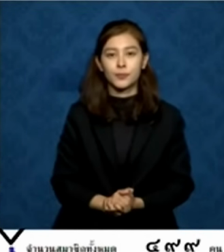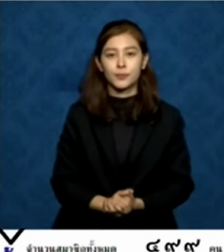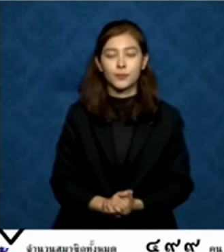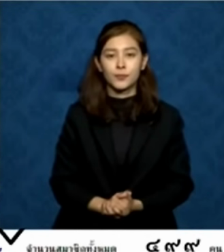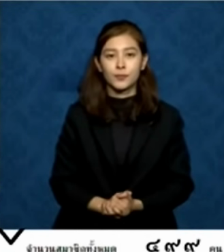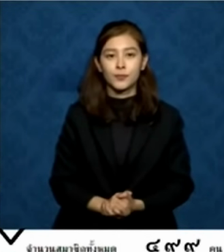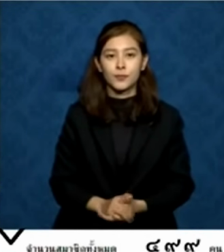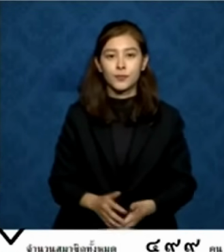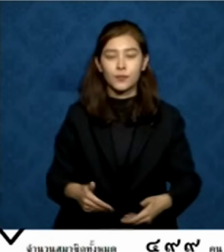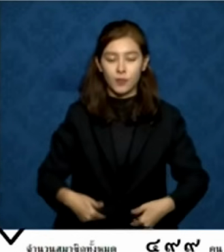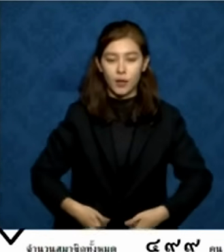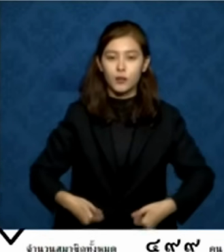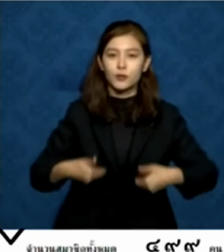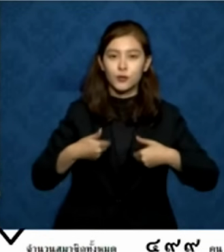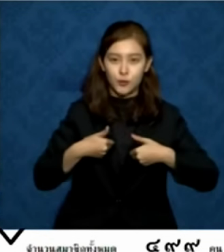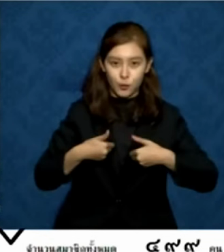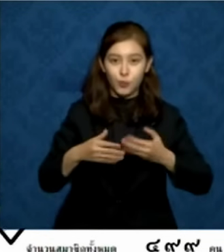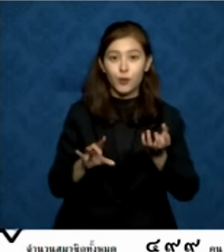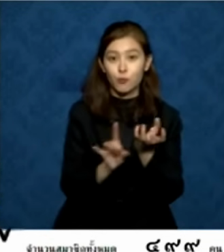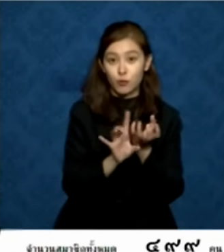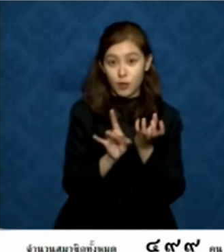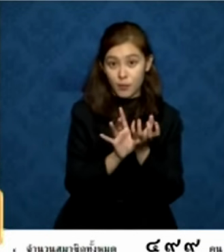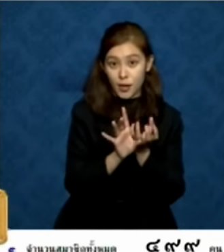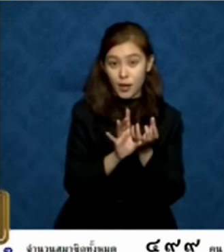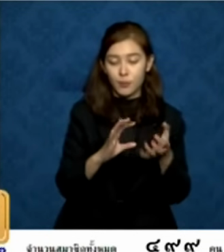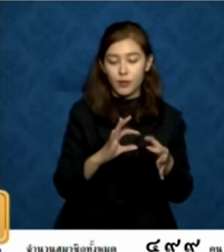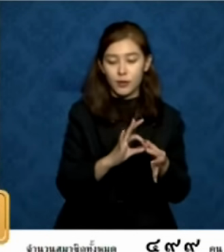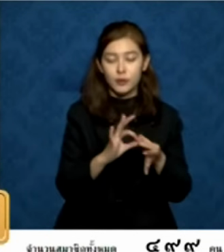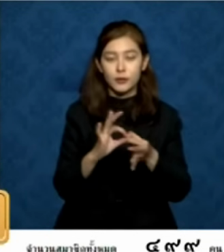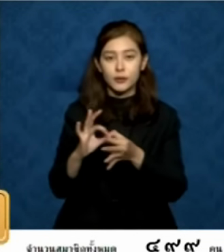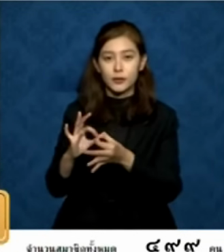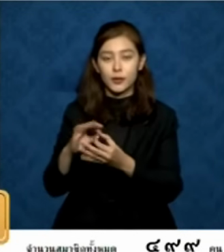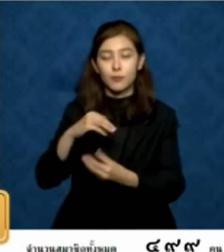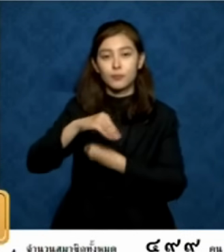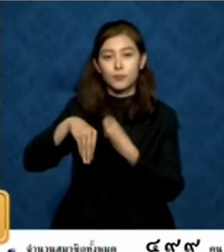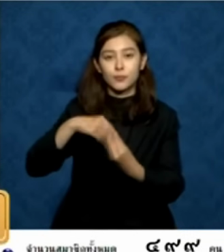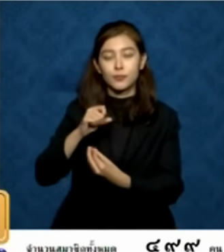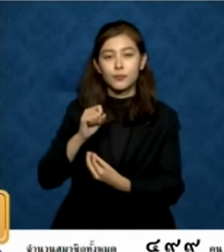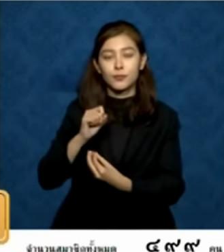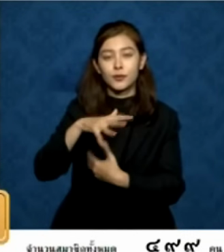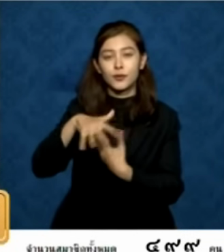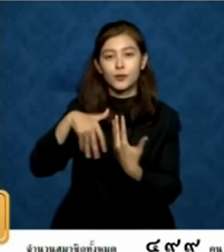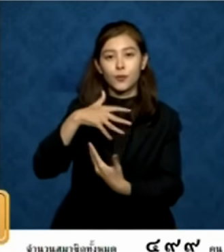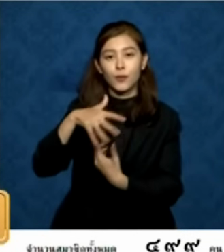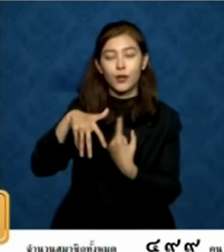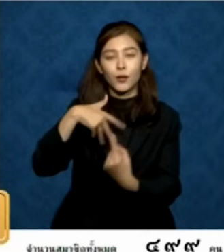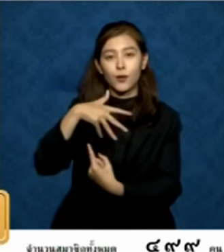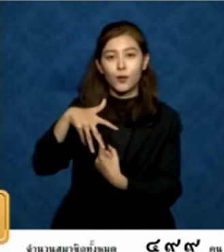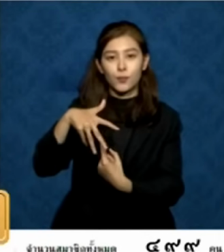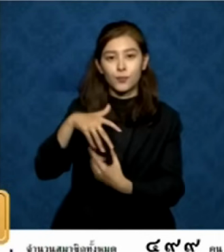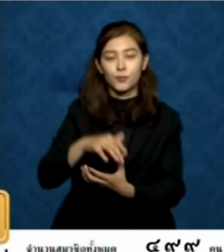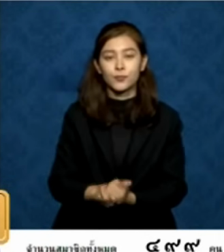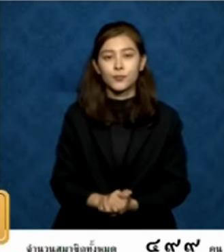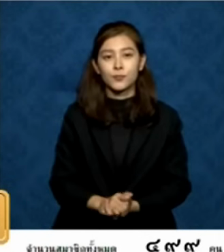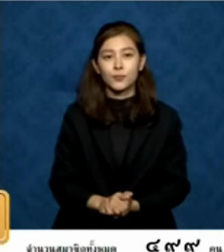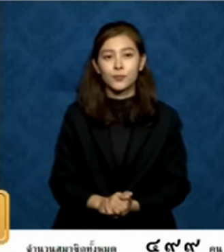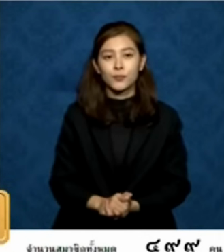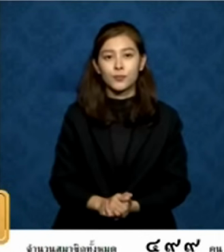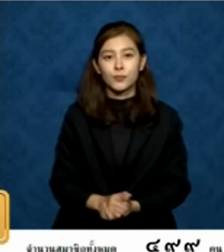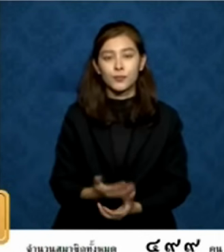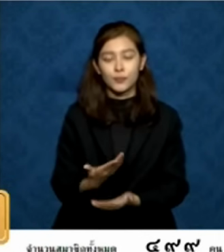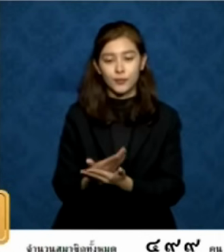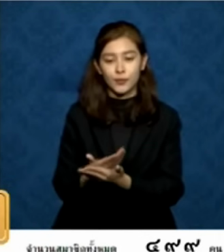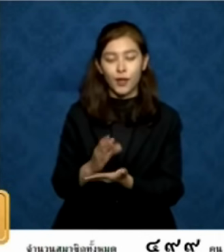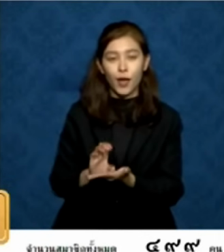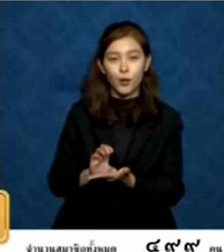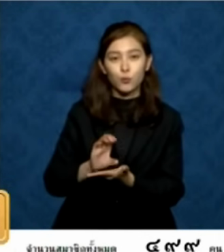ที่เป็นมิตรต่อสิ่งแวดล้อมก็ประมาณ 2,333.5 ล้านบาทเพื่ออนุรักษ์รักษ